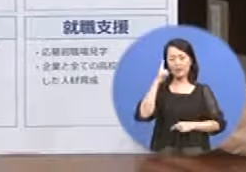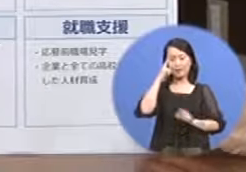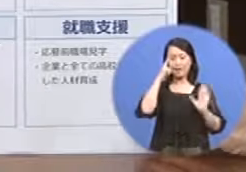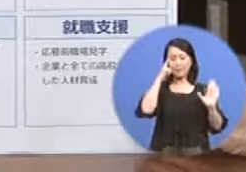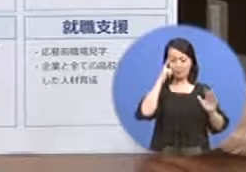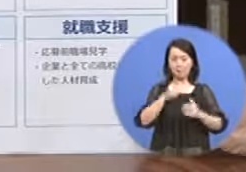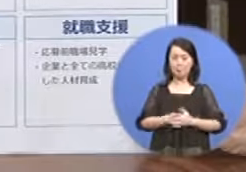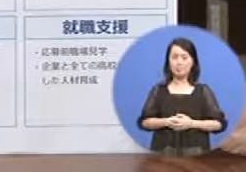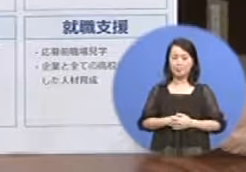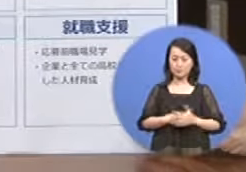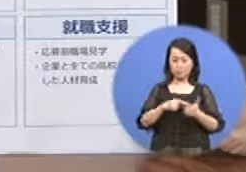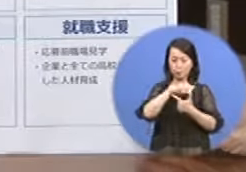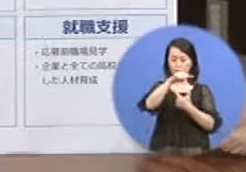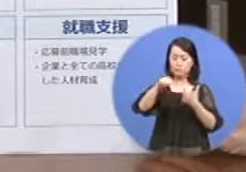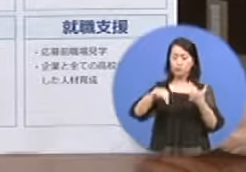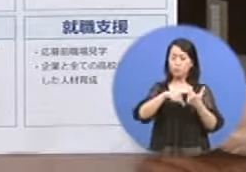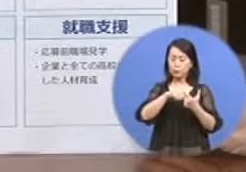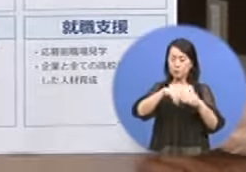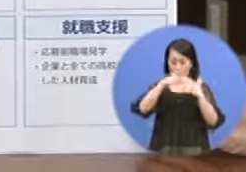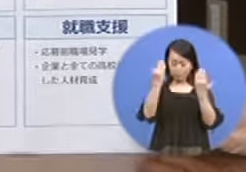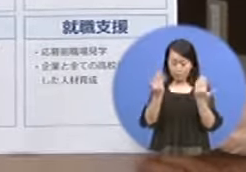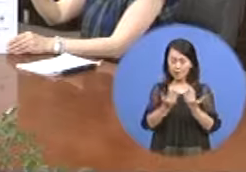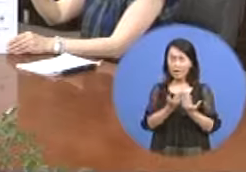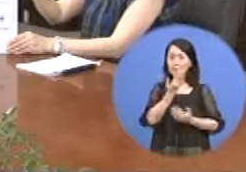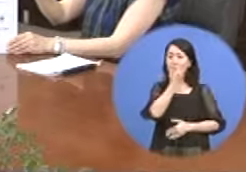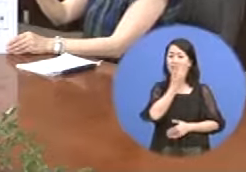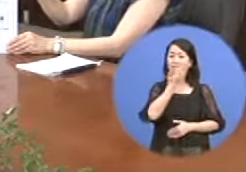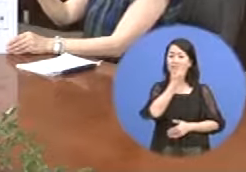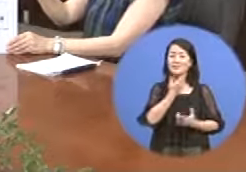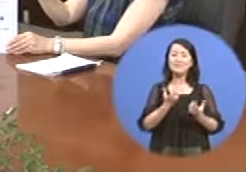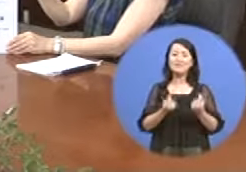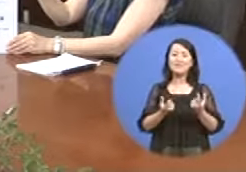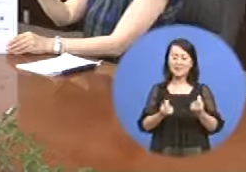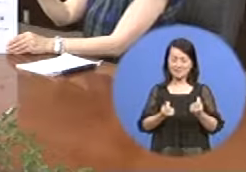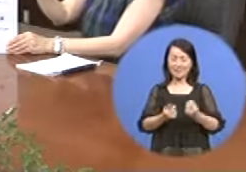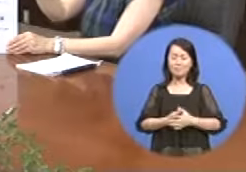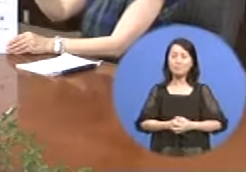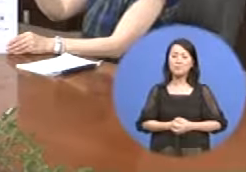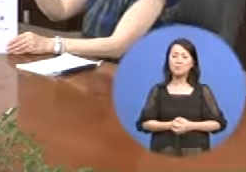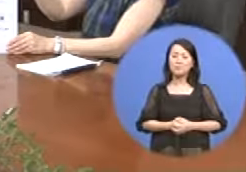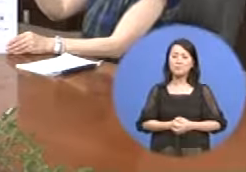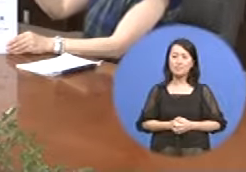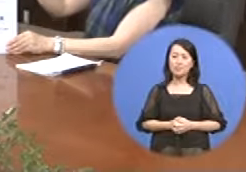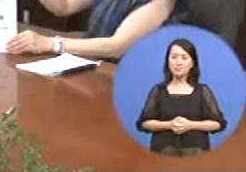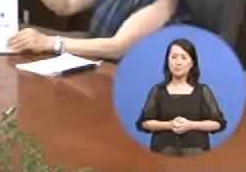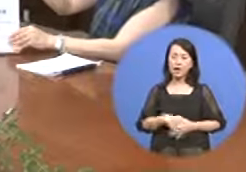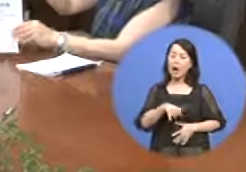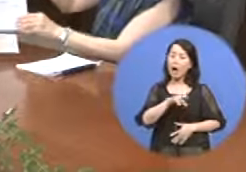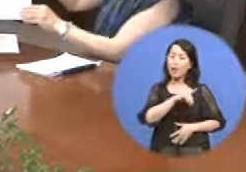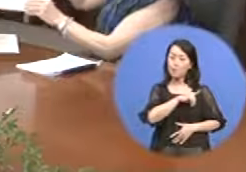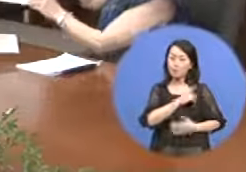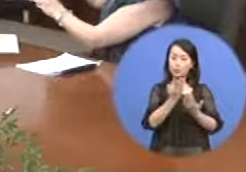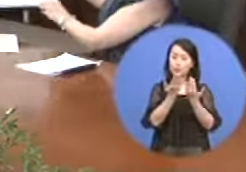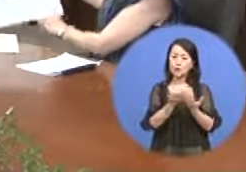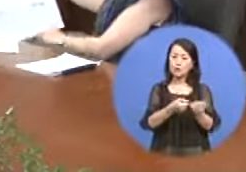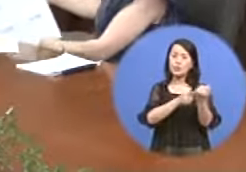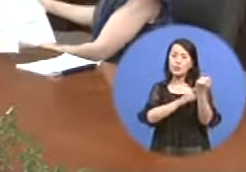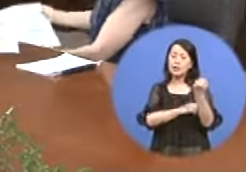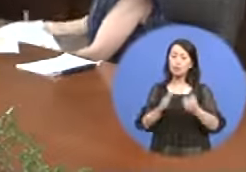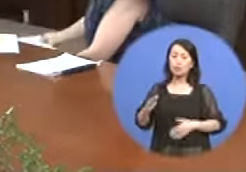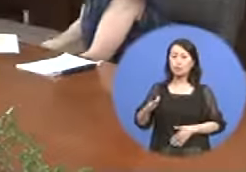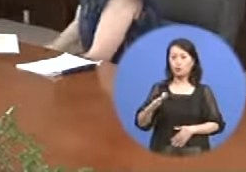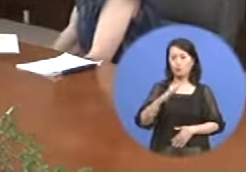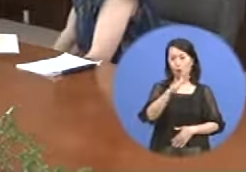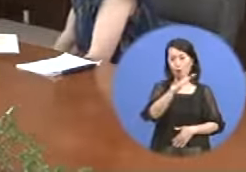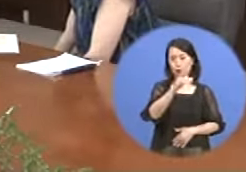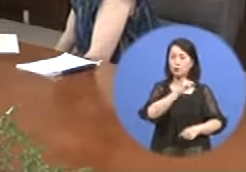の一つも欠けてはいけないということですね。ではこの中の学力の向上から伺いたいんですけれども、はいはい、どういった取